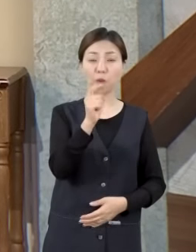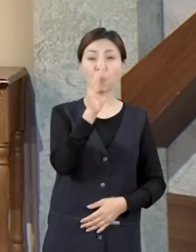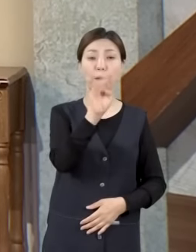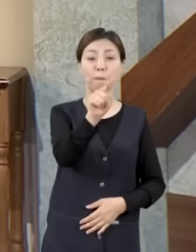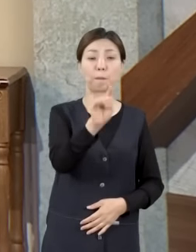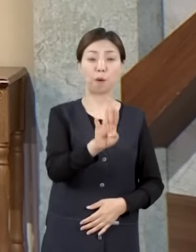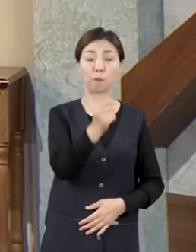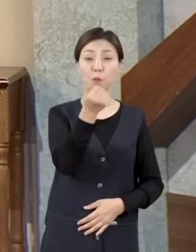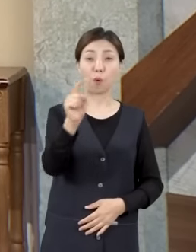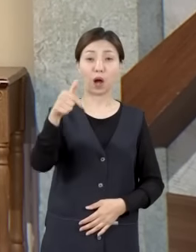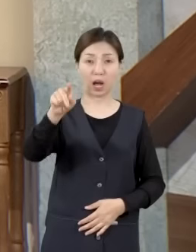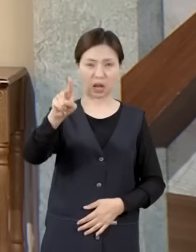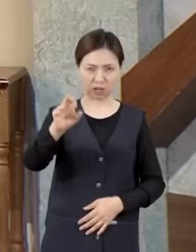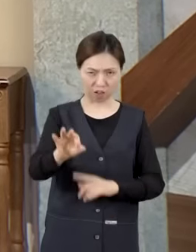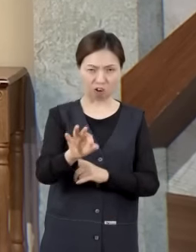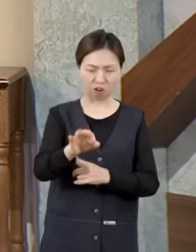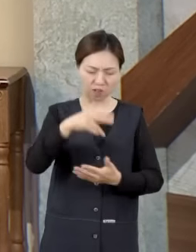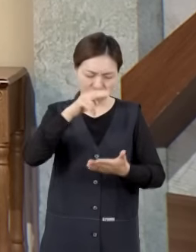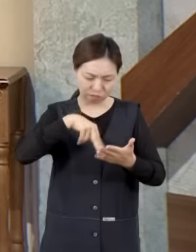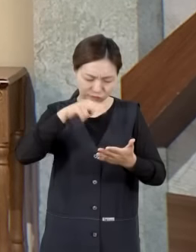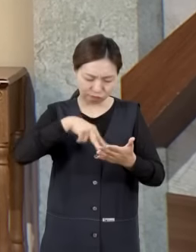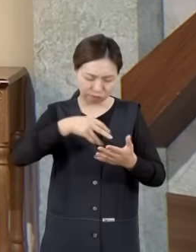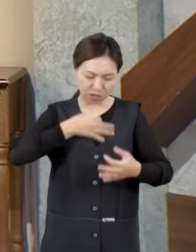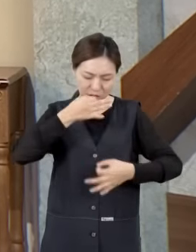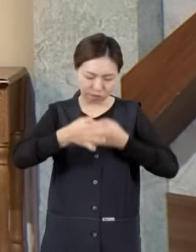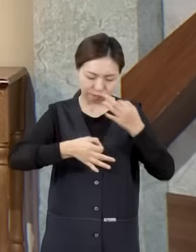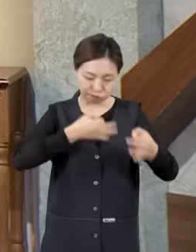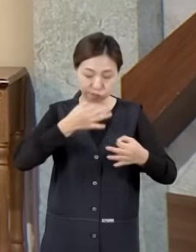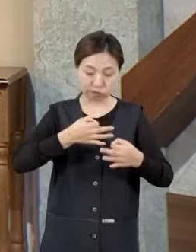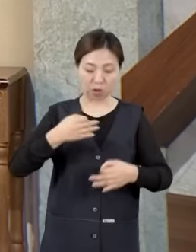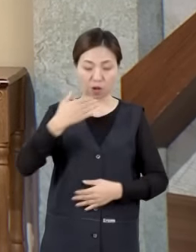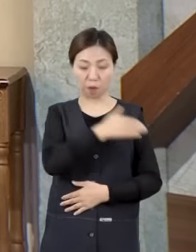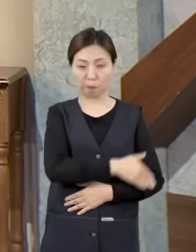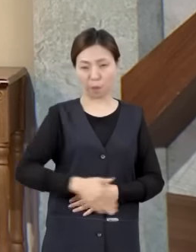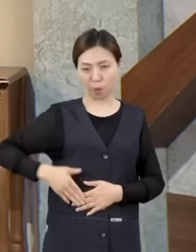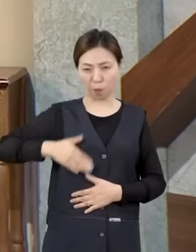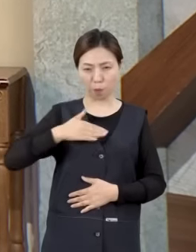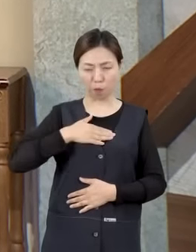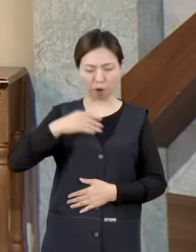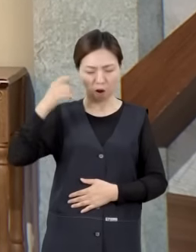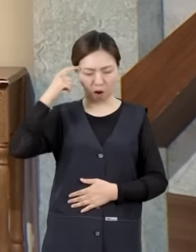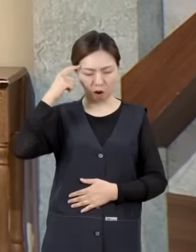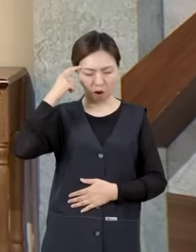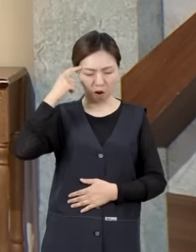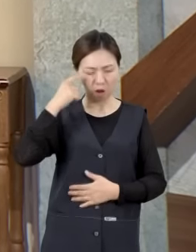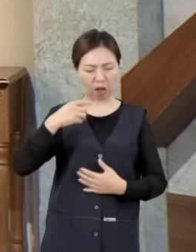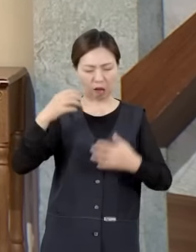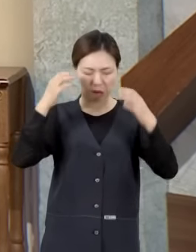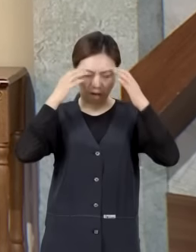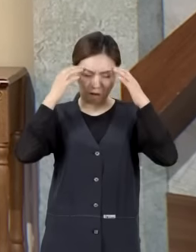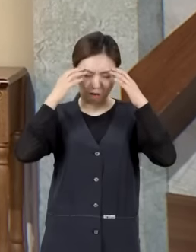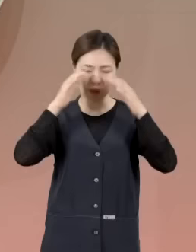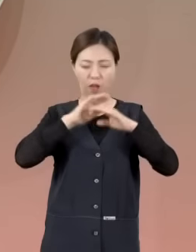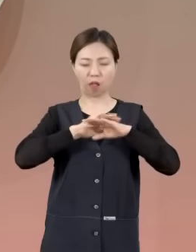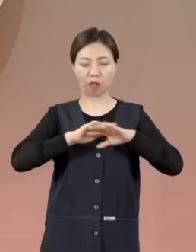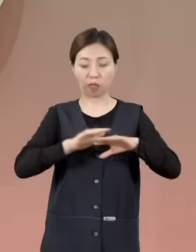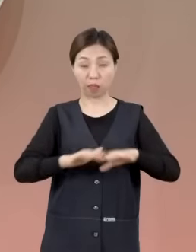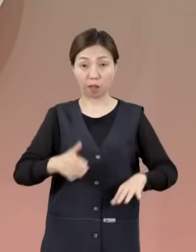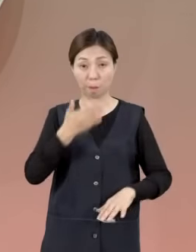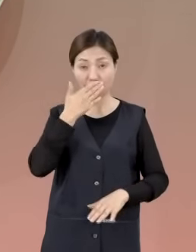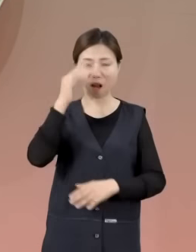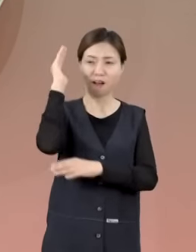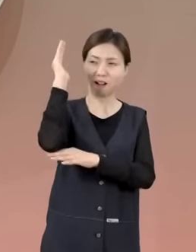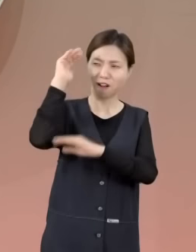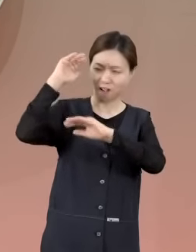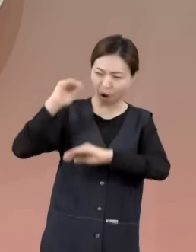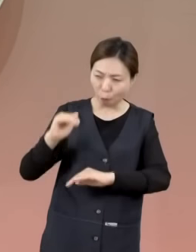사용해서 고통스럽던 몸과 마음이 편안해진 이야기 등 끝이